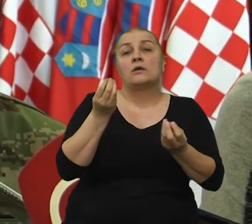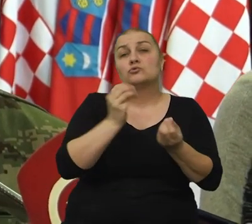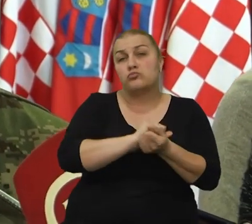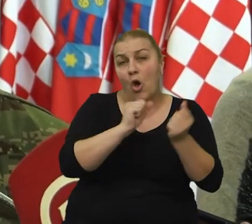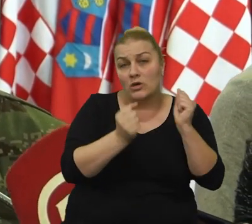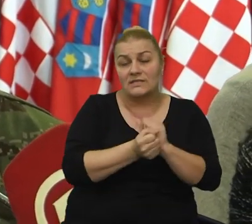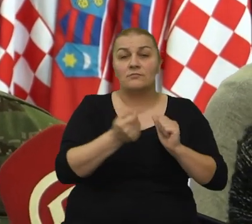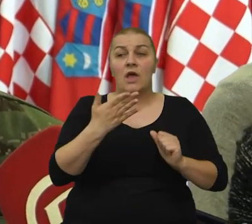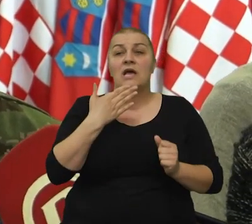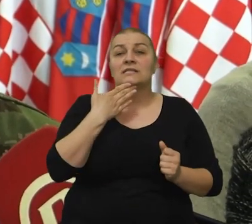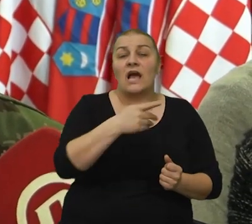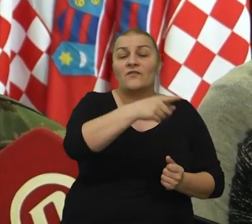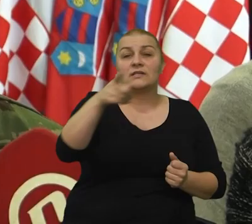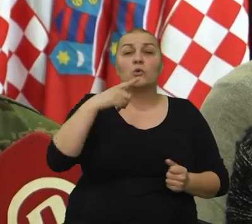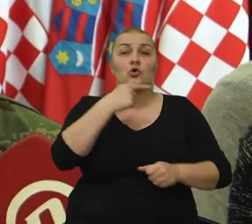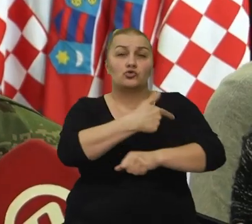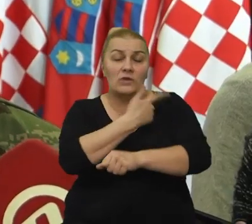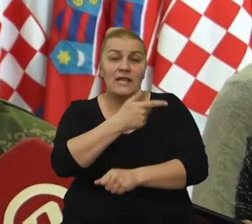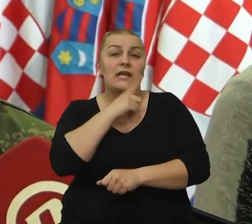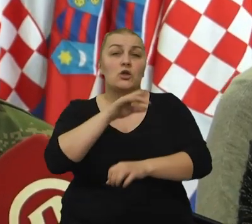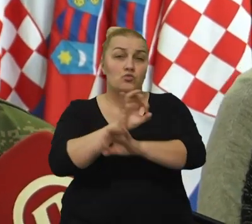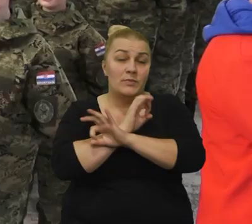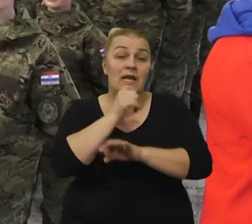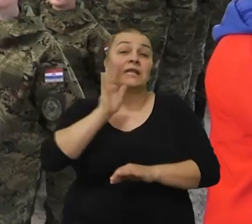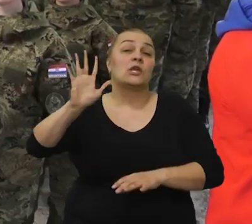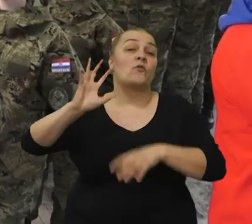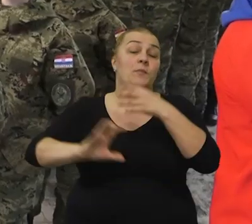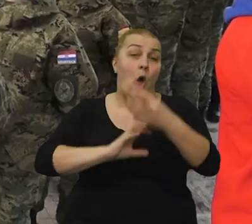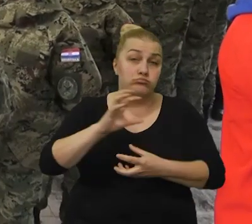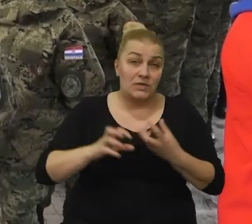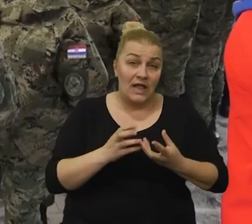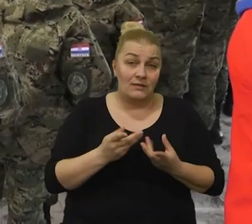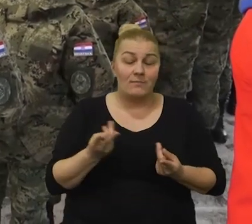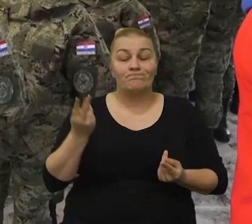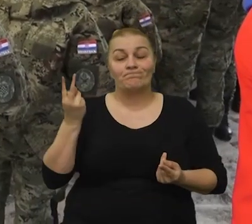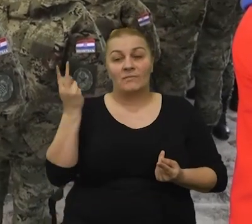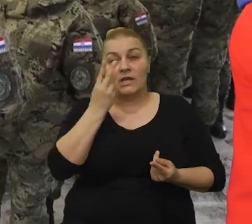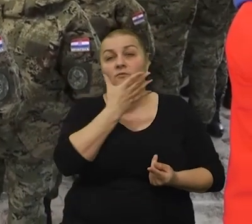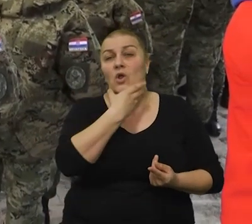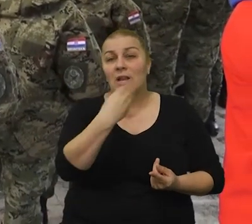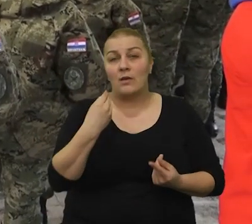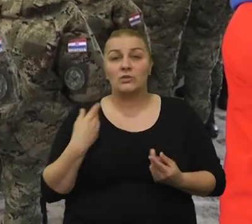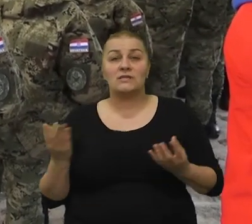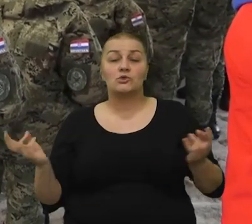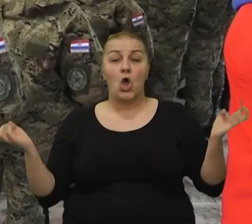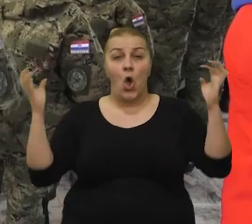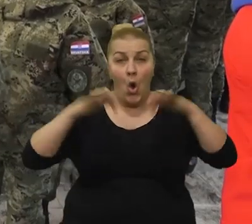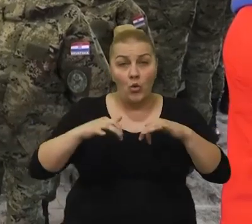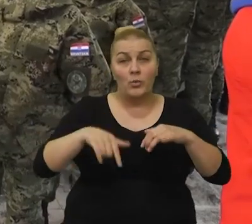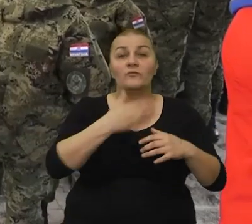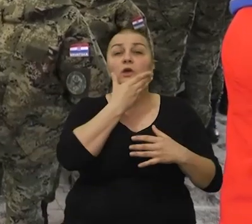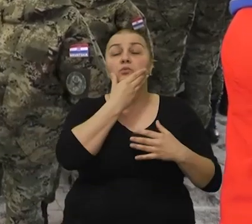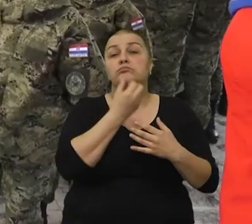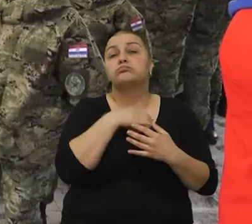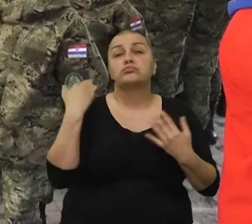suborcima, zahvala onima koji su ranjeni i oni umrli, njihovim obiteljima. I naravno, lijepo je da smo se okupili u ovolikom broju